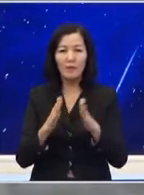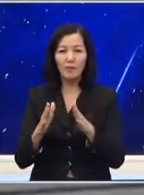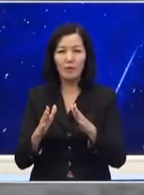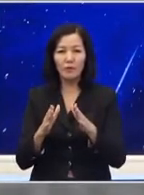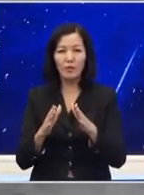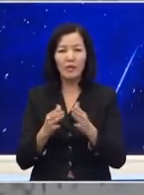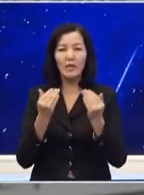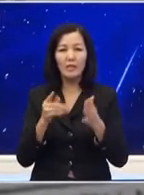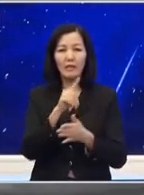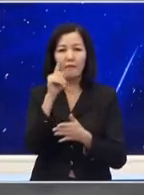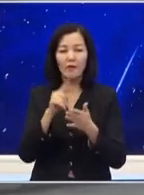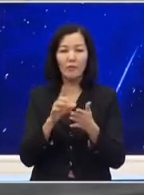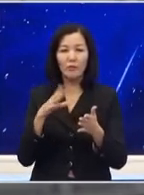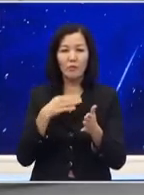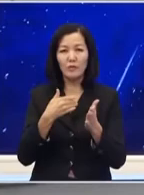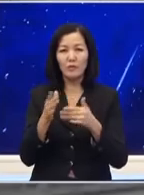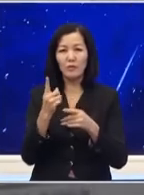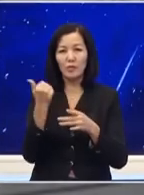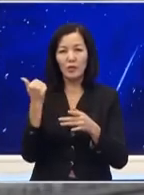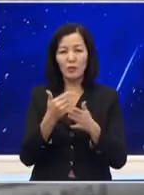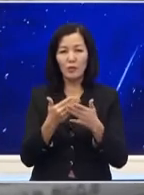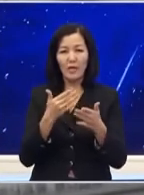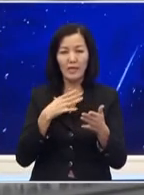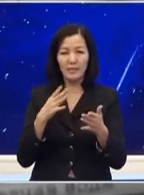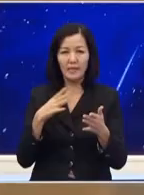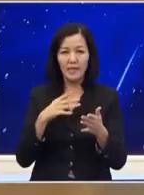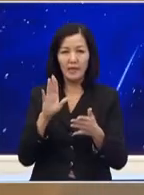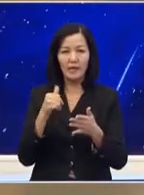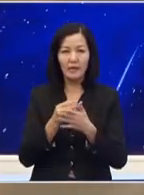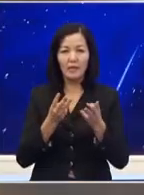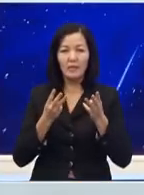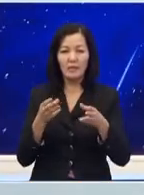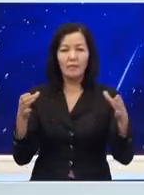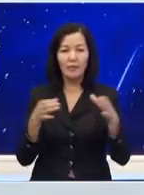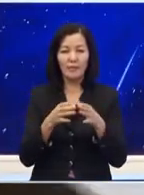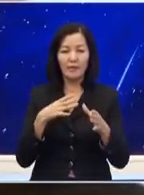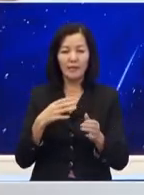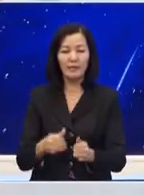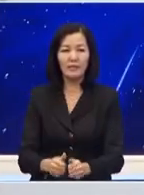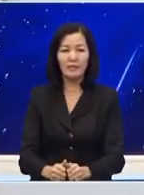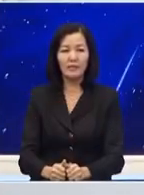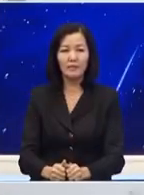расчета. Данный вопрос был снят неделю назад, подытожил глава теплоснабжающей компании.